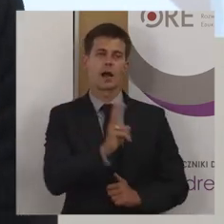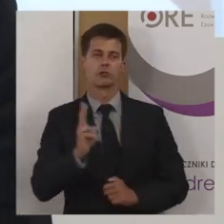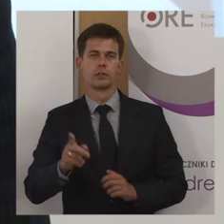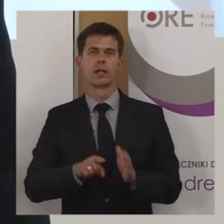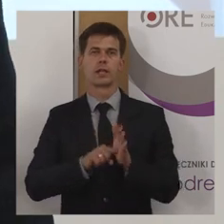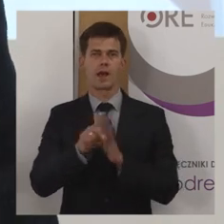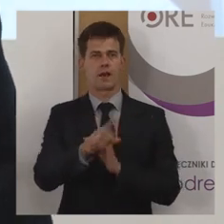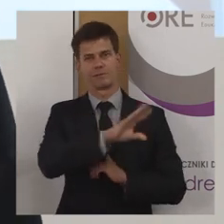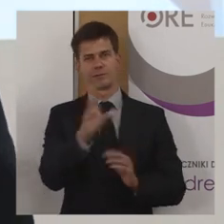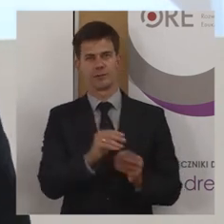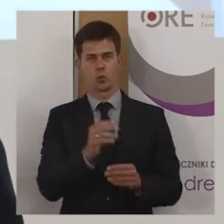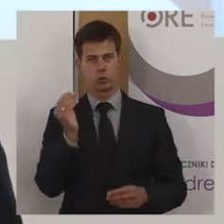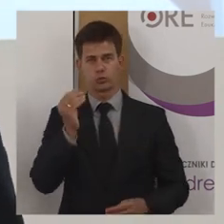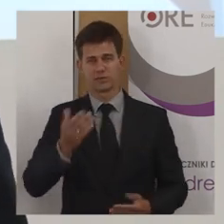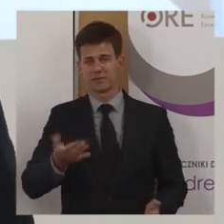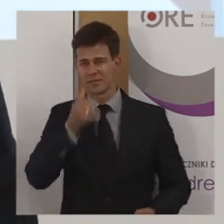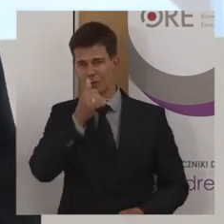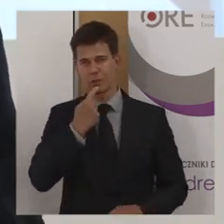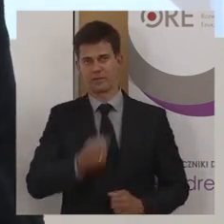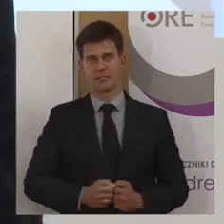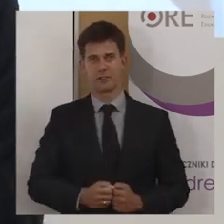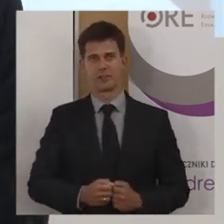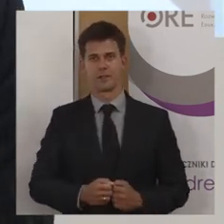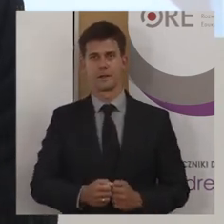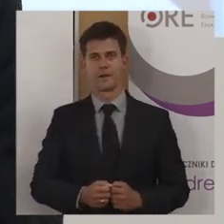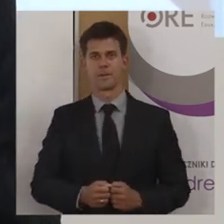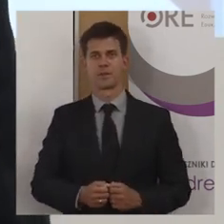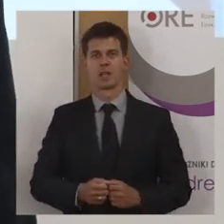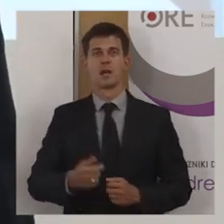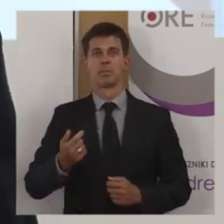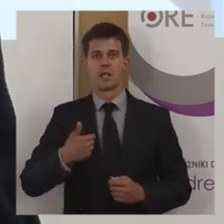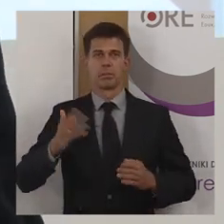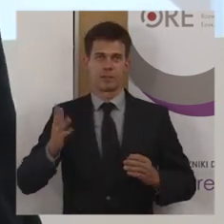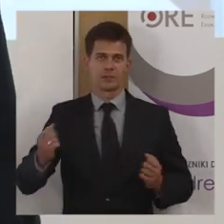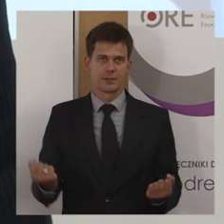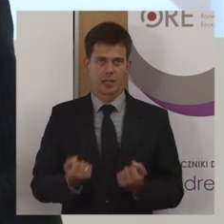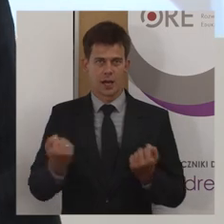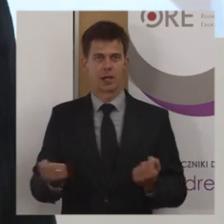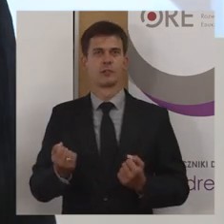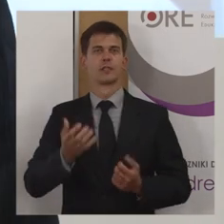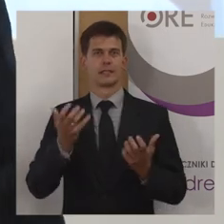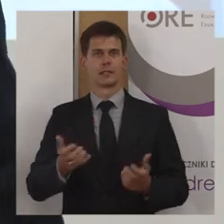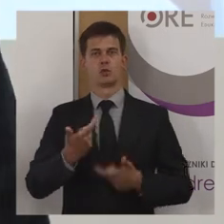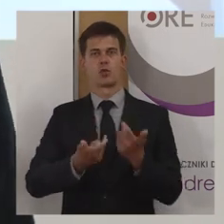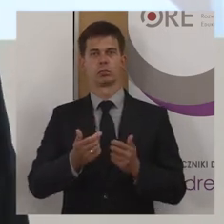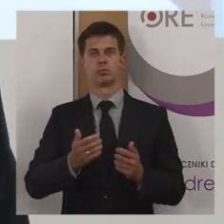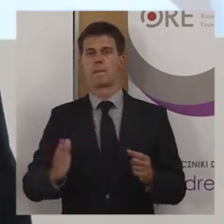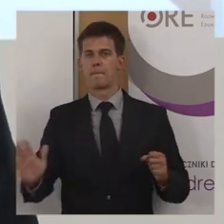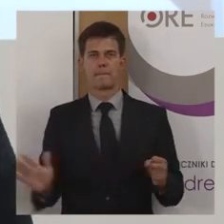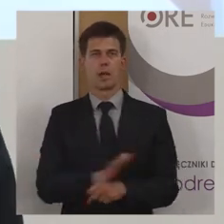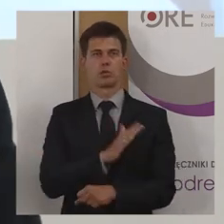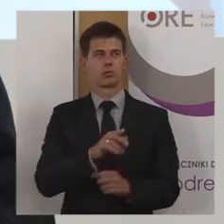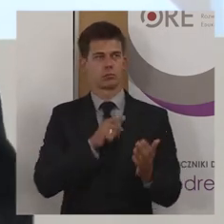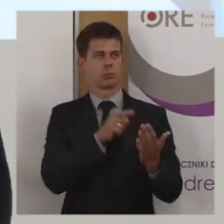tysięcy, będzie w 100% poddane testom spełnione. Zrobimy wszystko, żeby tak się stało i w tym nam pomogą